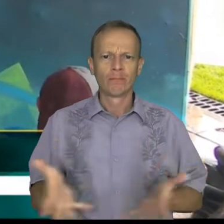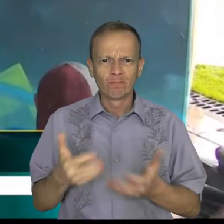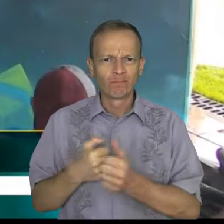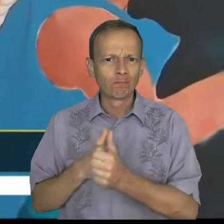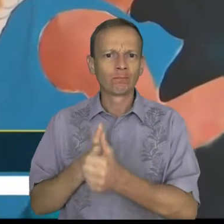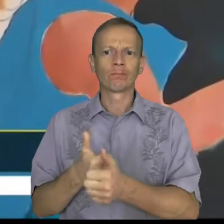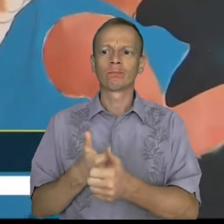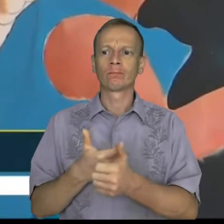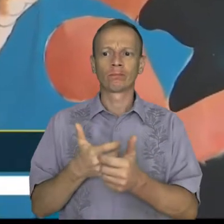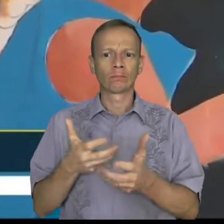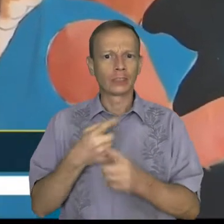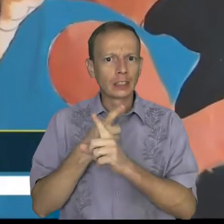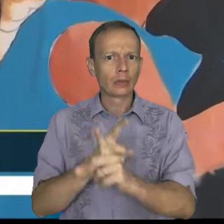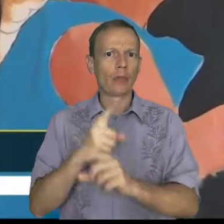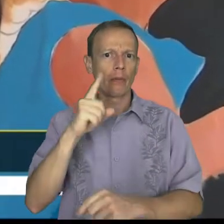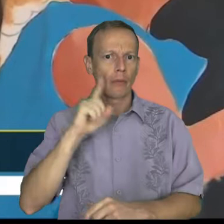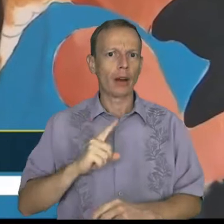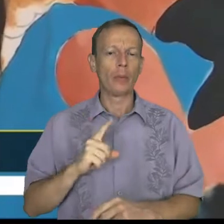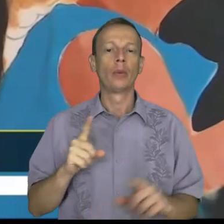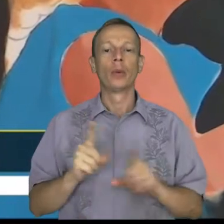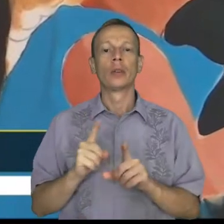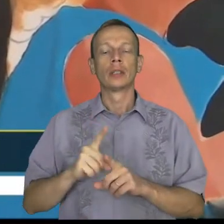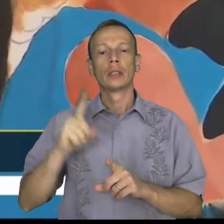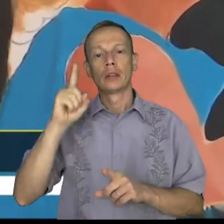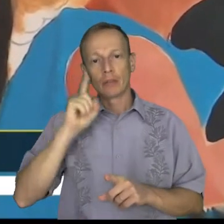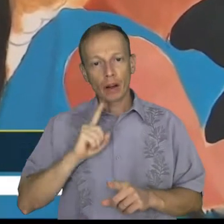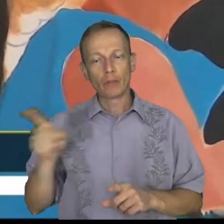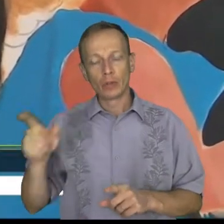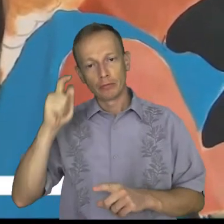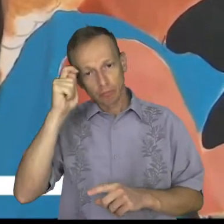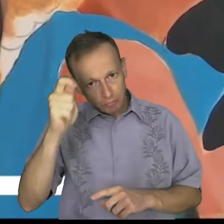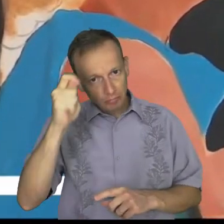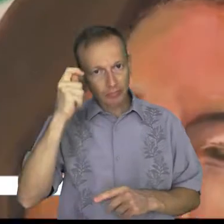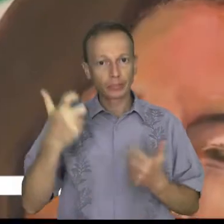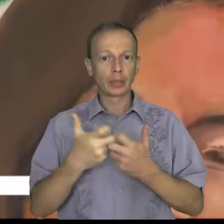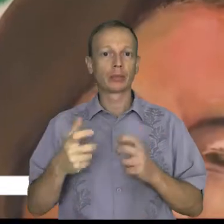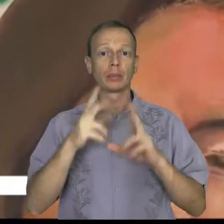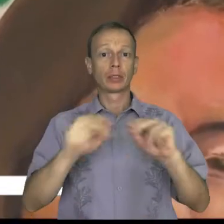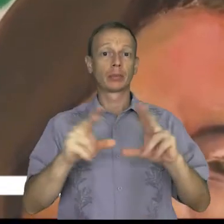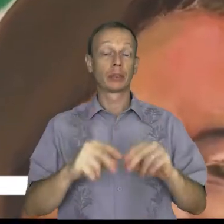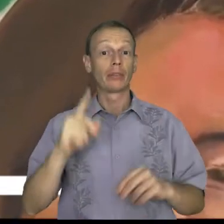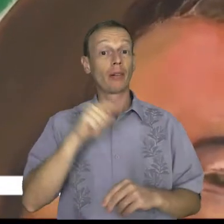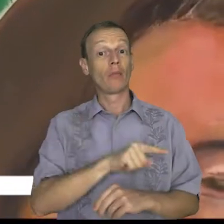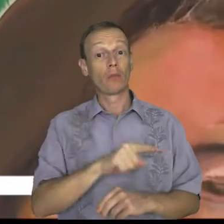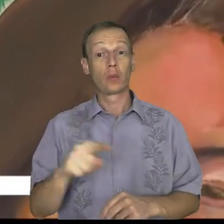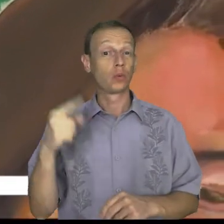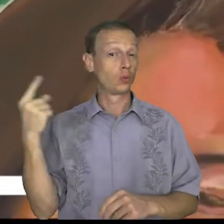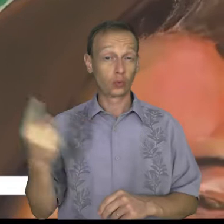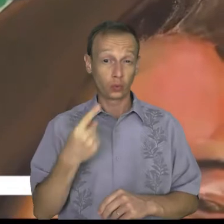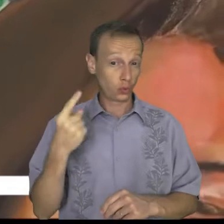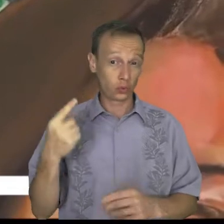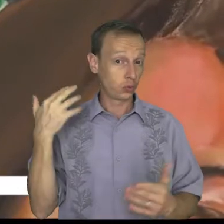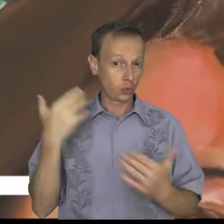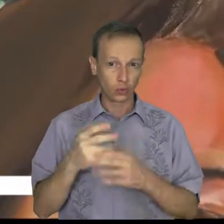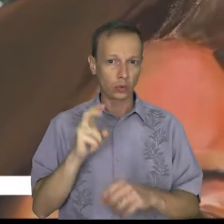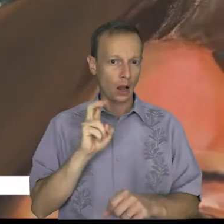les présidentes d'associations qui œuvrent pour la femme et dans son discours, il a rendu hommage à la femme, bien sûr. Je cite quelques lignes de son discours.